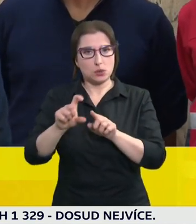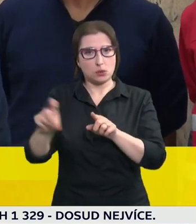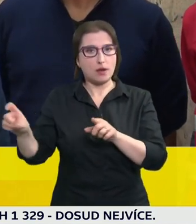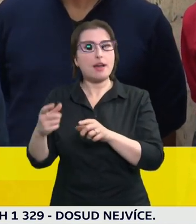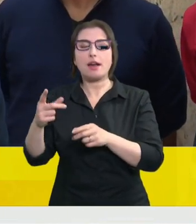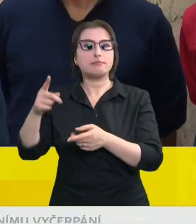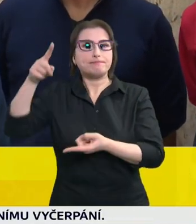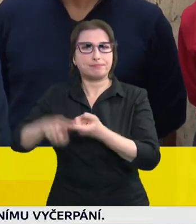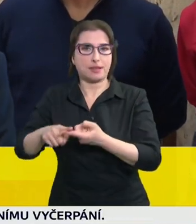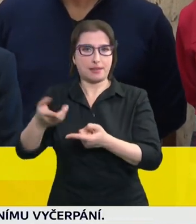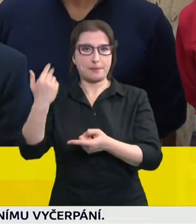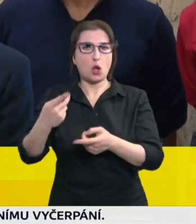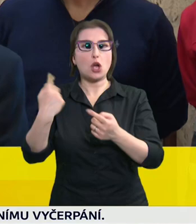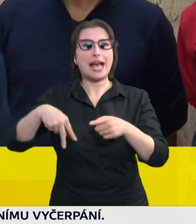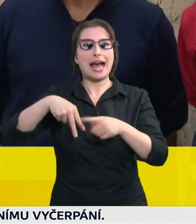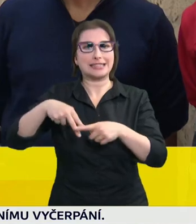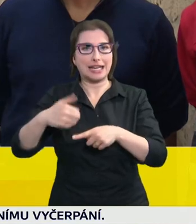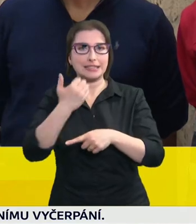nevyočkovaných látek AstraZeneca.